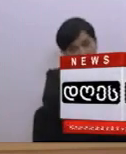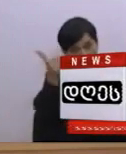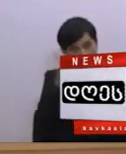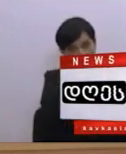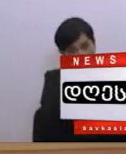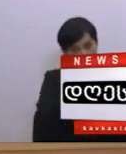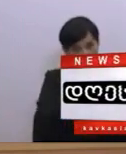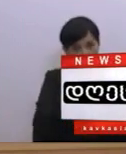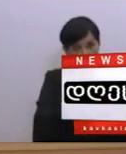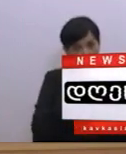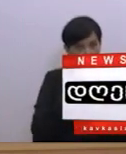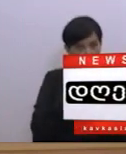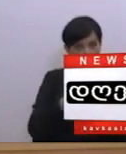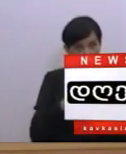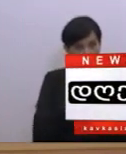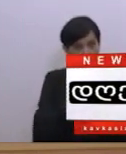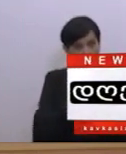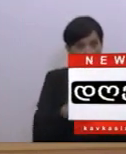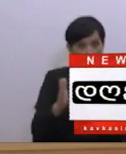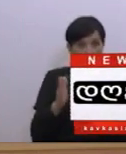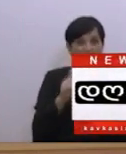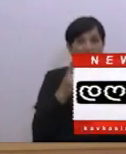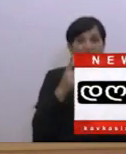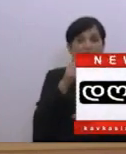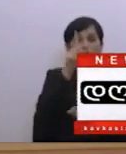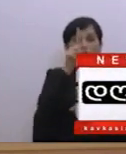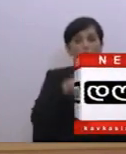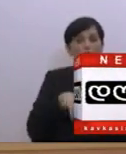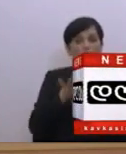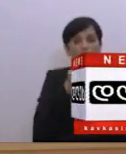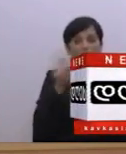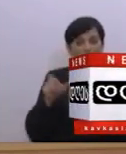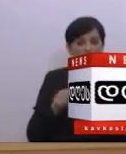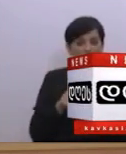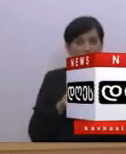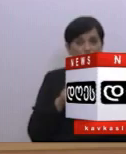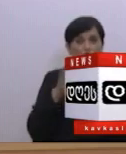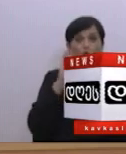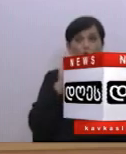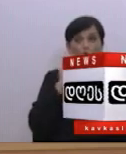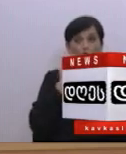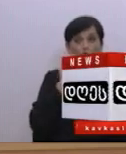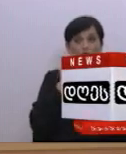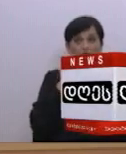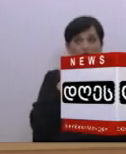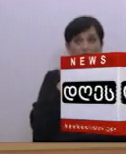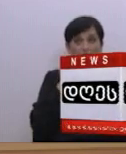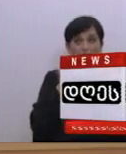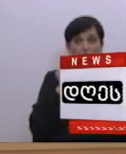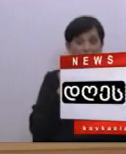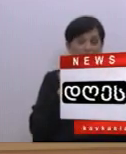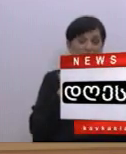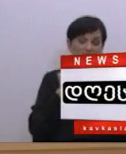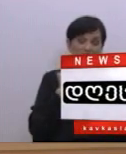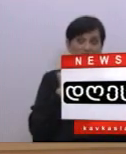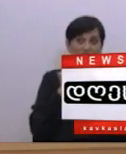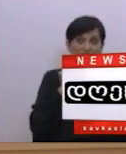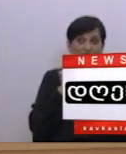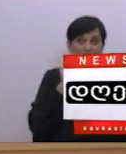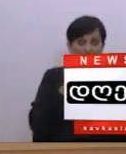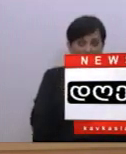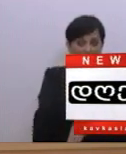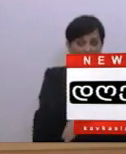ამ ადამიანს პრობლემები. Იცით რატო არ ჯერა ხალხს თქვენი? Იმიტომ რომ როდესაც გამოდის თქვენი